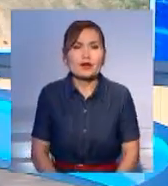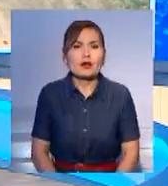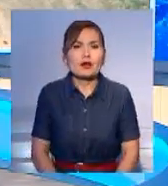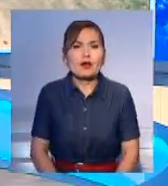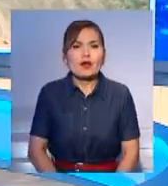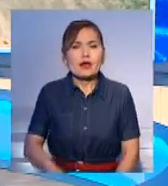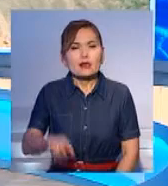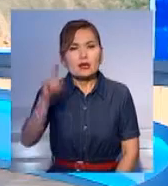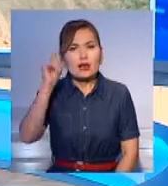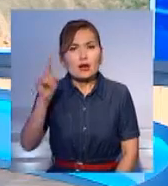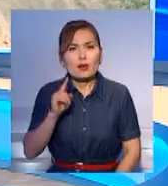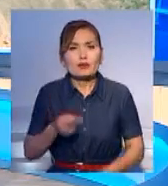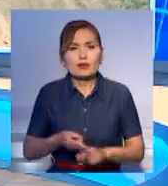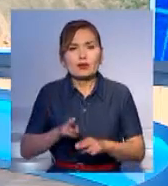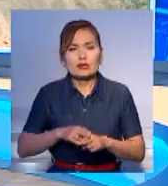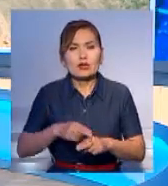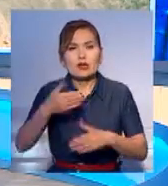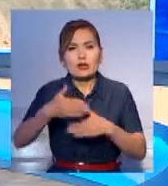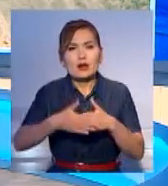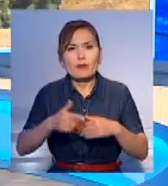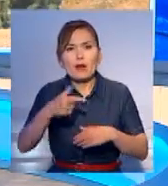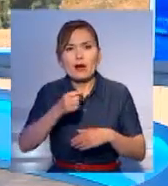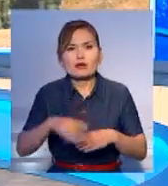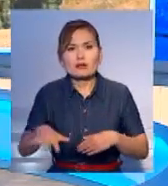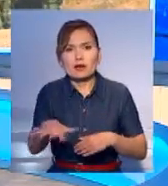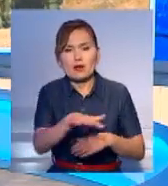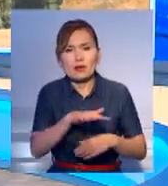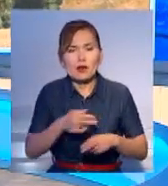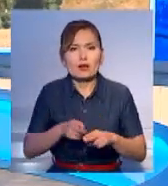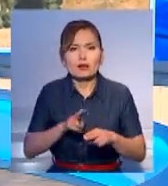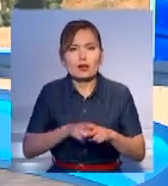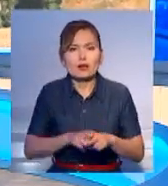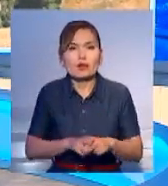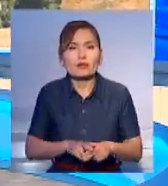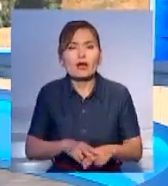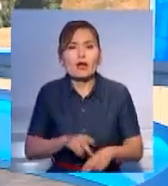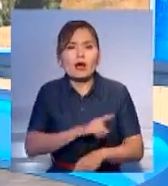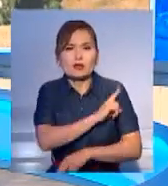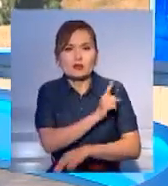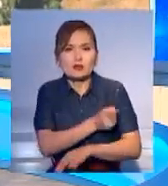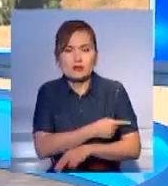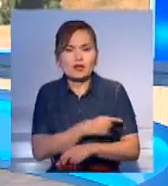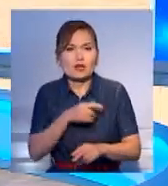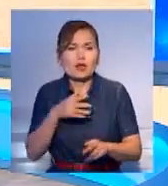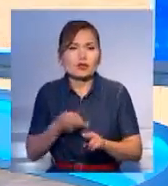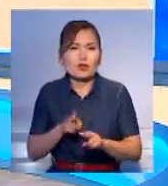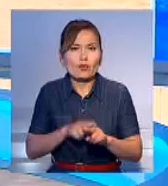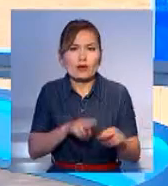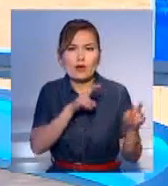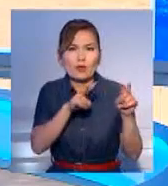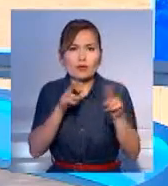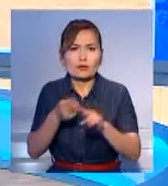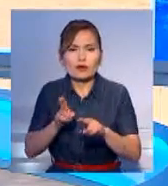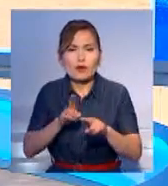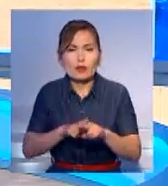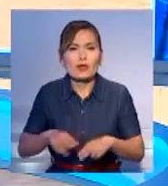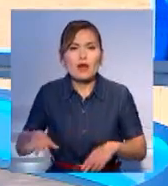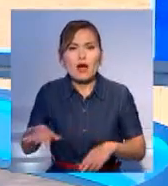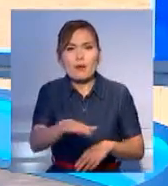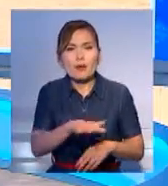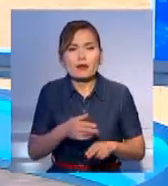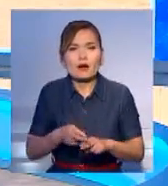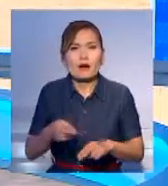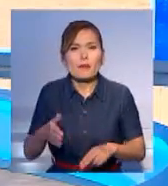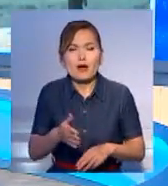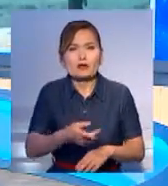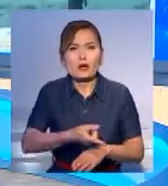Жақан жаңалықтары. Израиль таяу шығыстағы Газа секторын қысымға алып, оқшаулауды күшейтті. Палестиналықтарға Жерорта теңізінің жағалауында